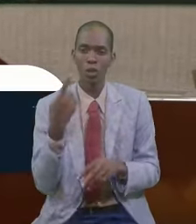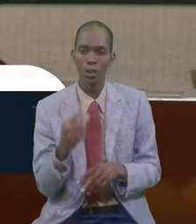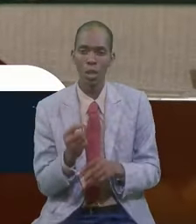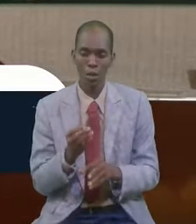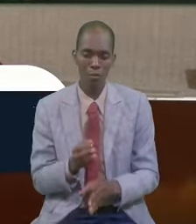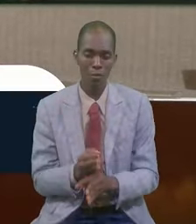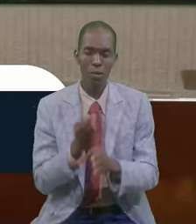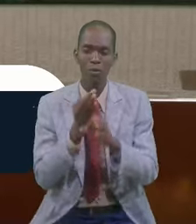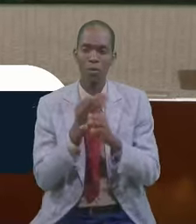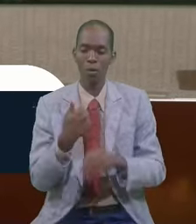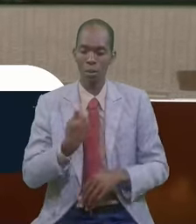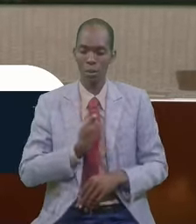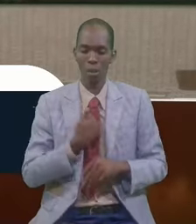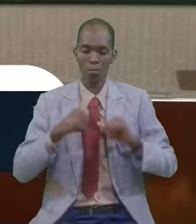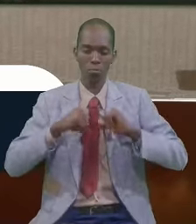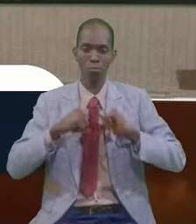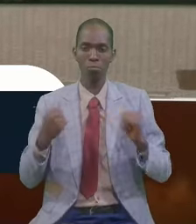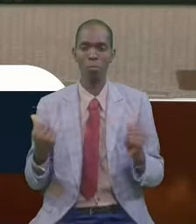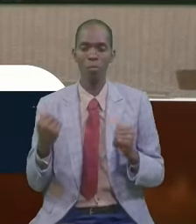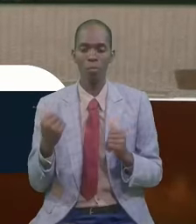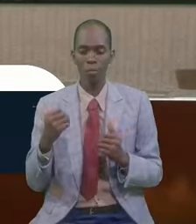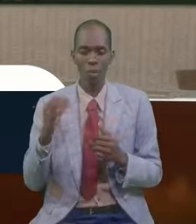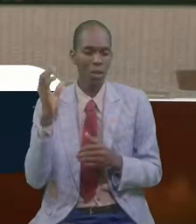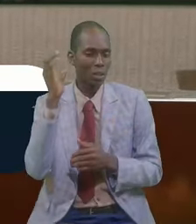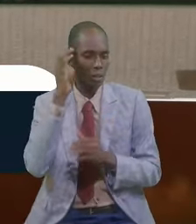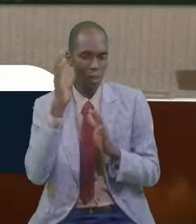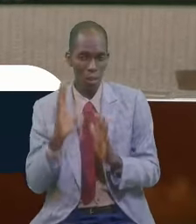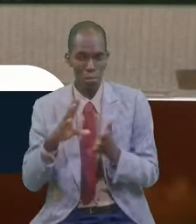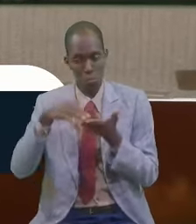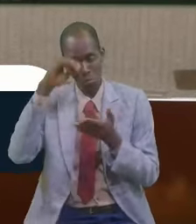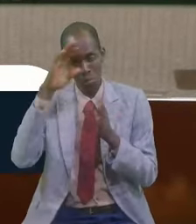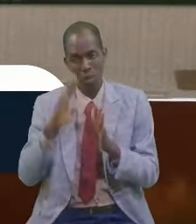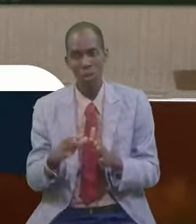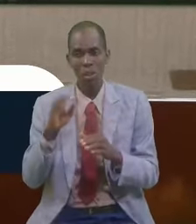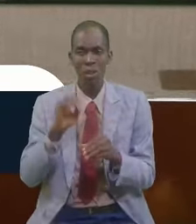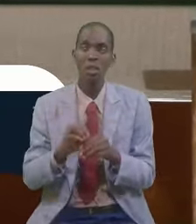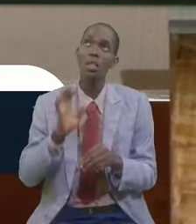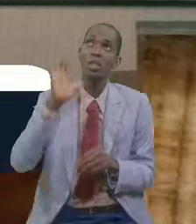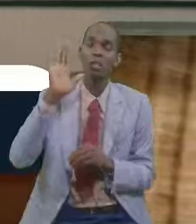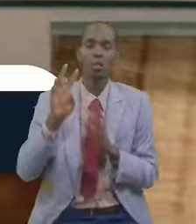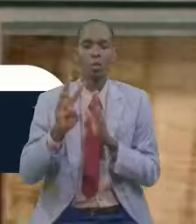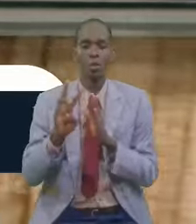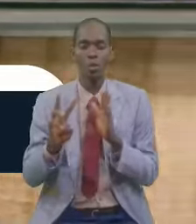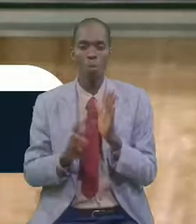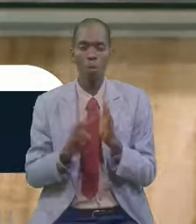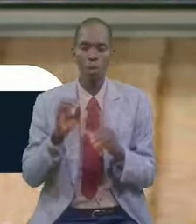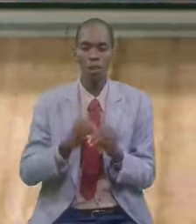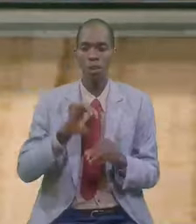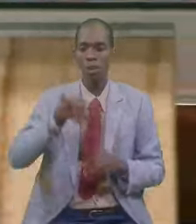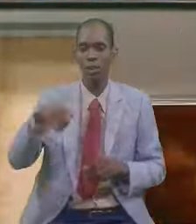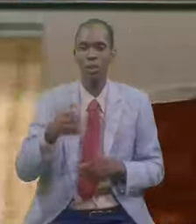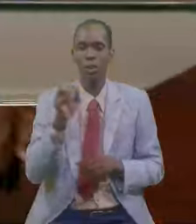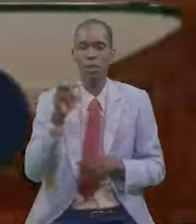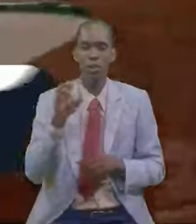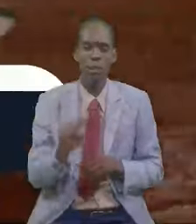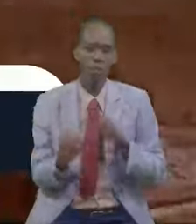les auditeurs fidèles renonçant à eux-mêmes dans sa volonté. Jacques 1,